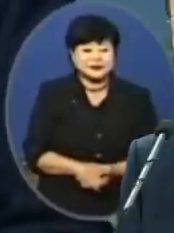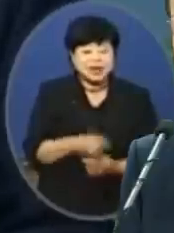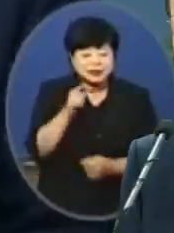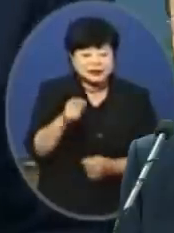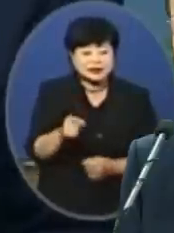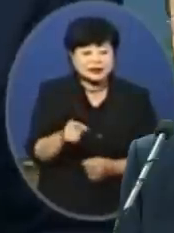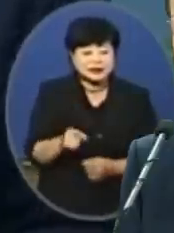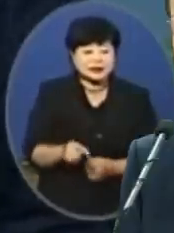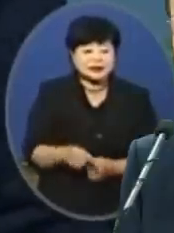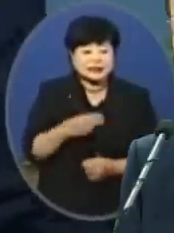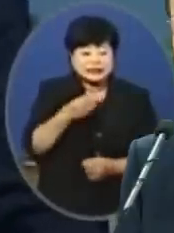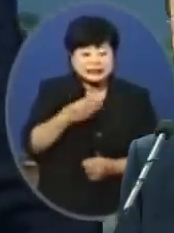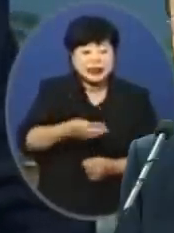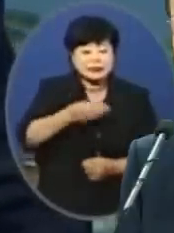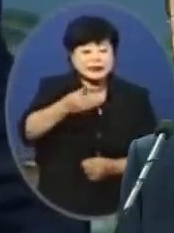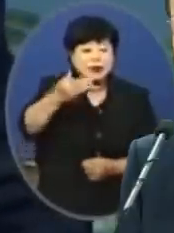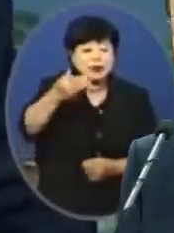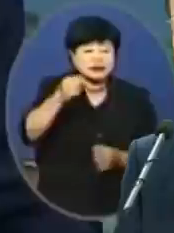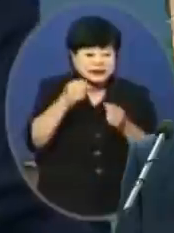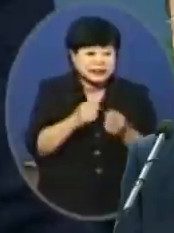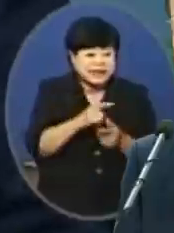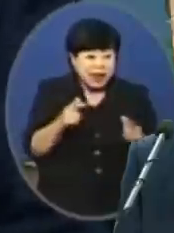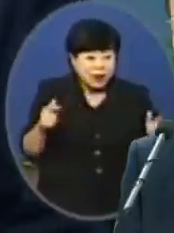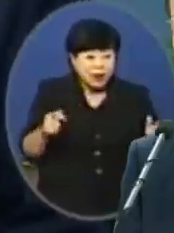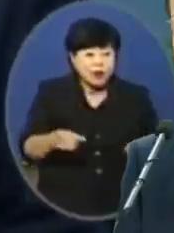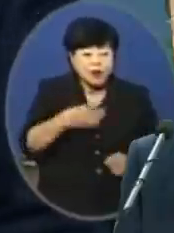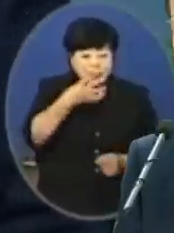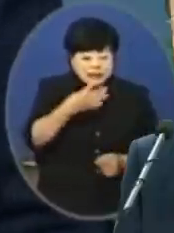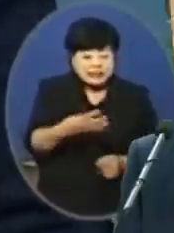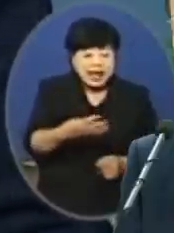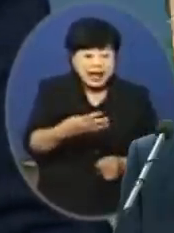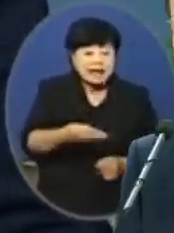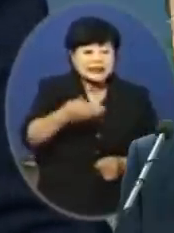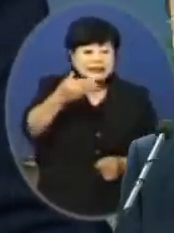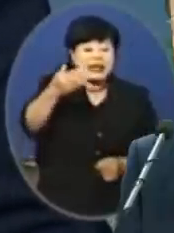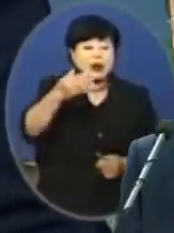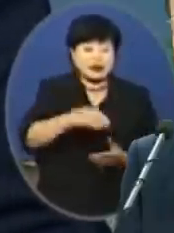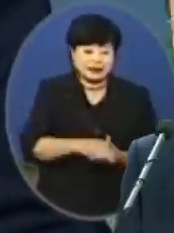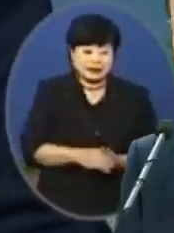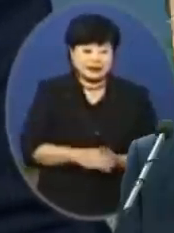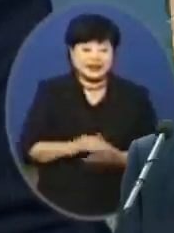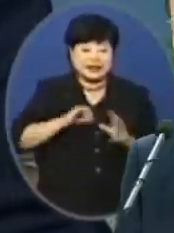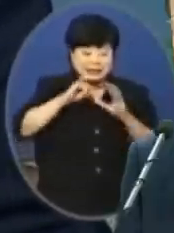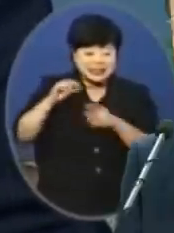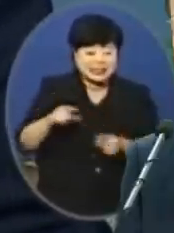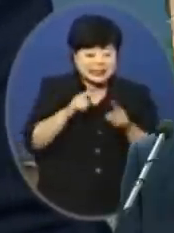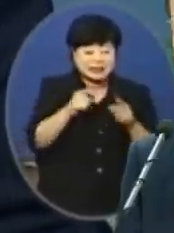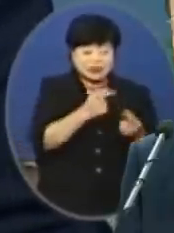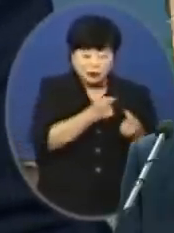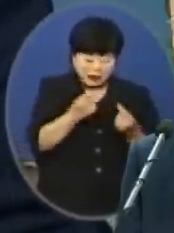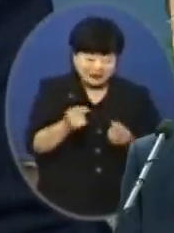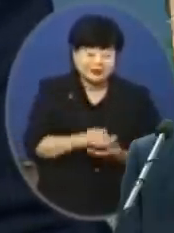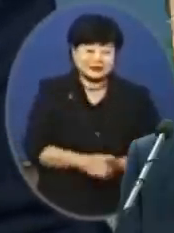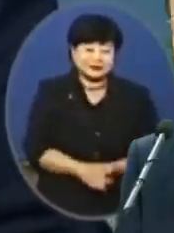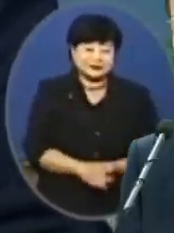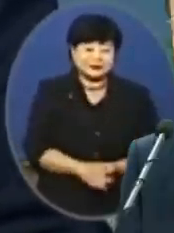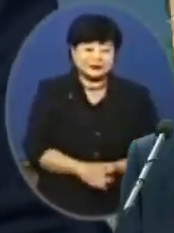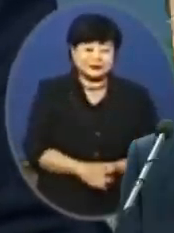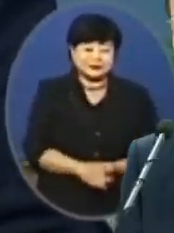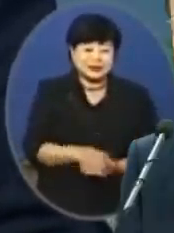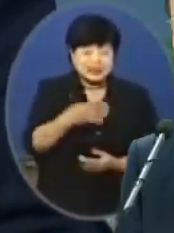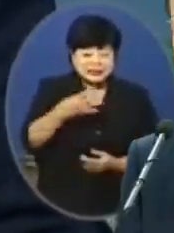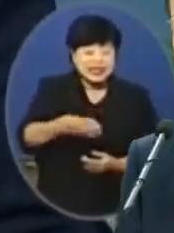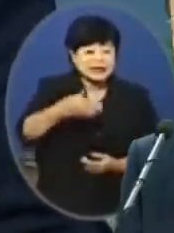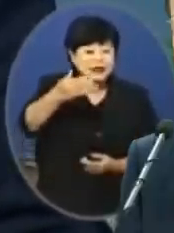그것이 우리가 3차원의 세계에서 살지 않고 3차원의 세계를 떠나서 4차원의 세계에 들어가서 사는 것입니다.